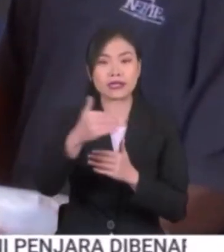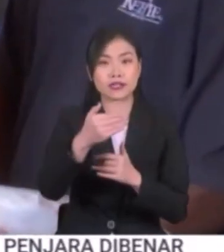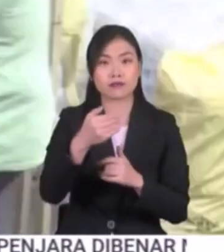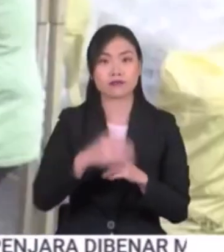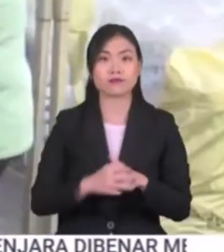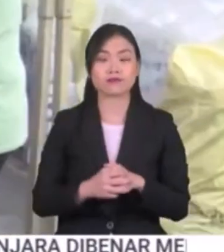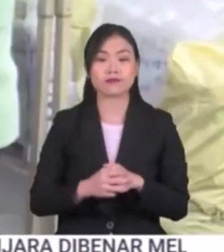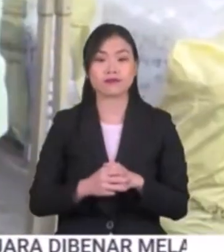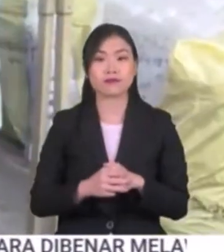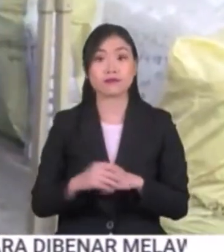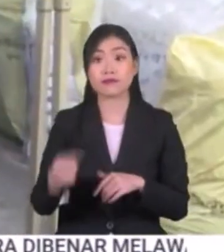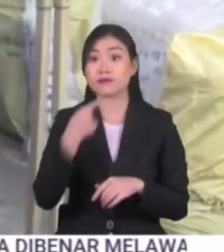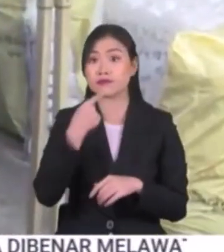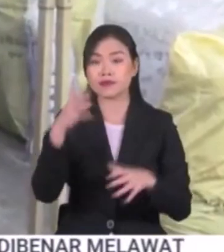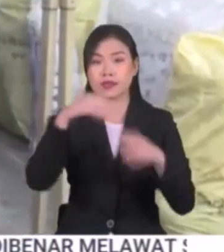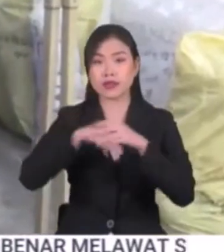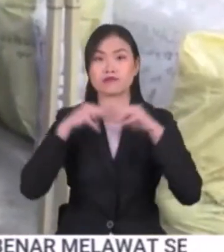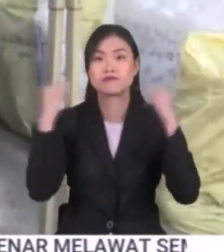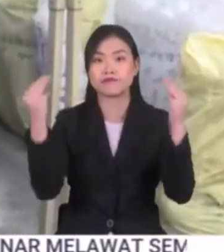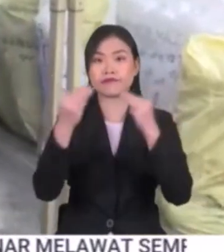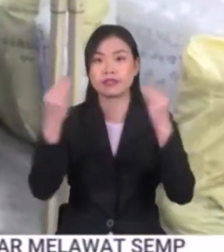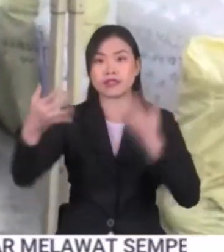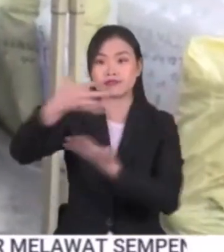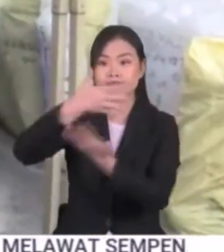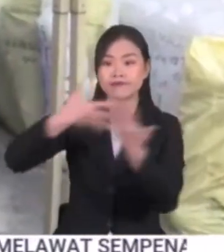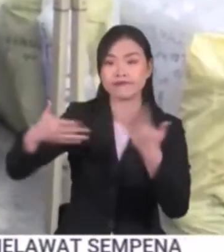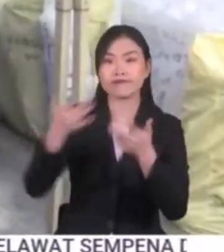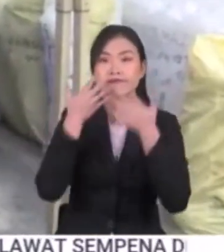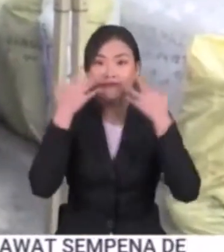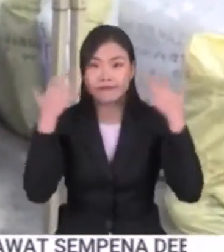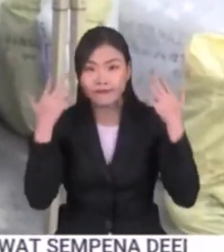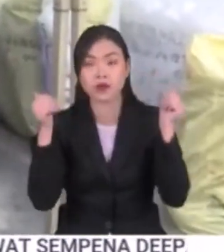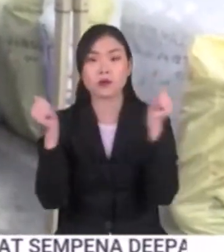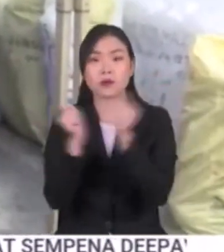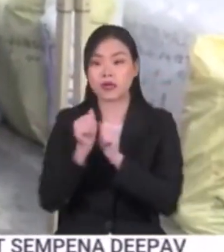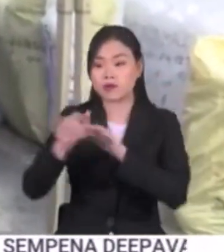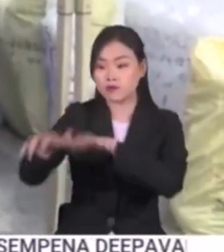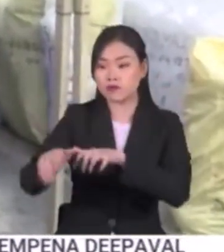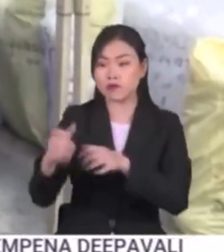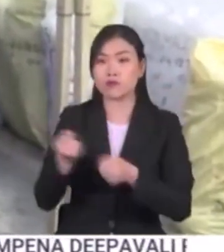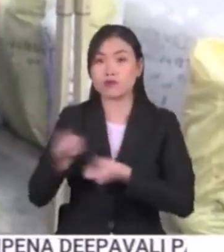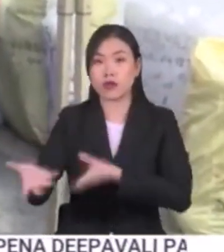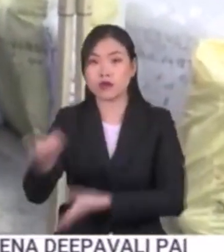Beliau berkata demikian pada Majlis Ramah Mesra Madani bersama Nelayan Negeri Sembilan.